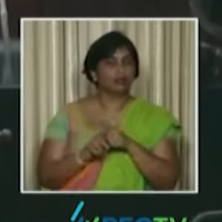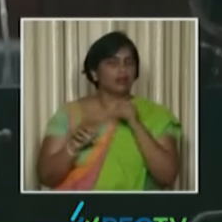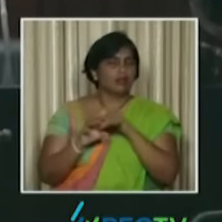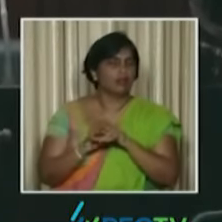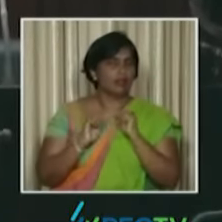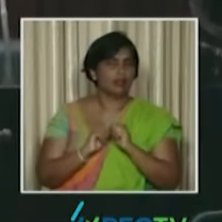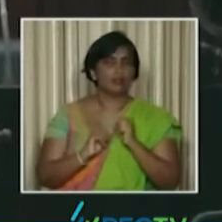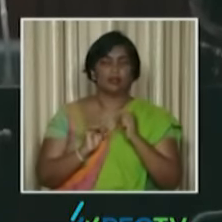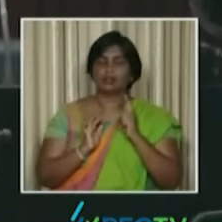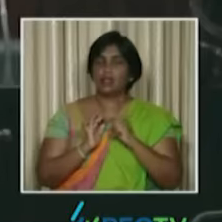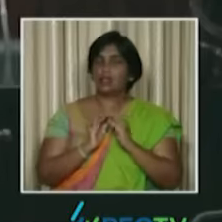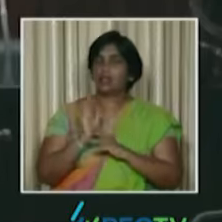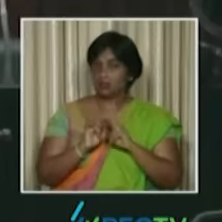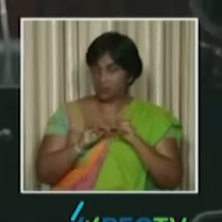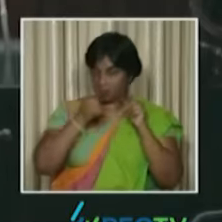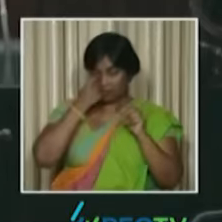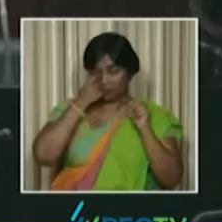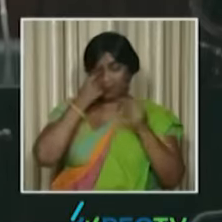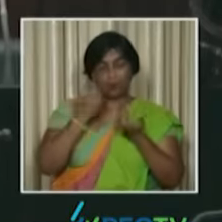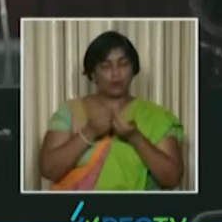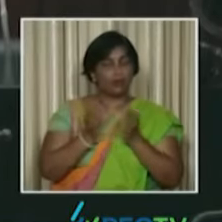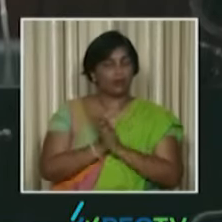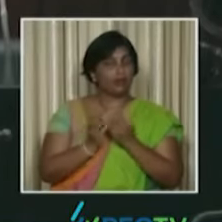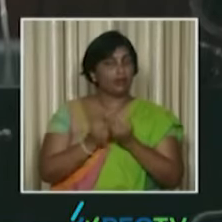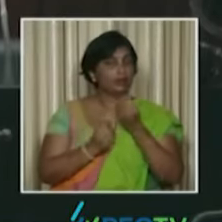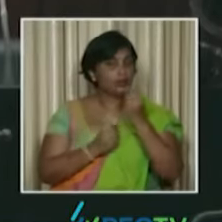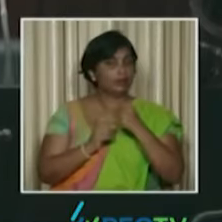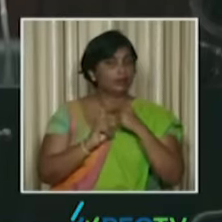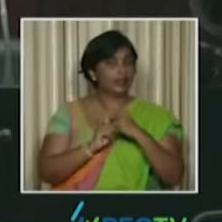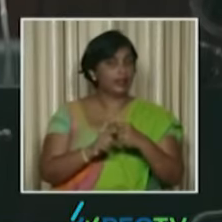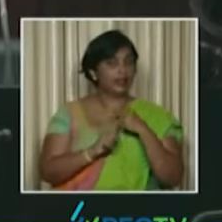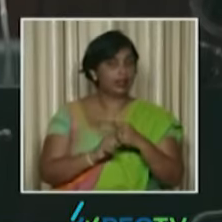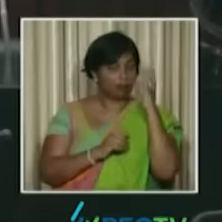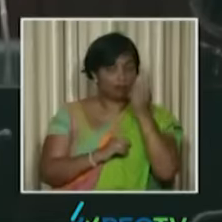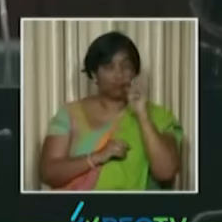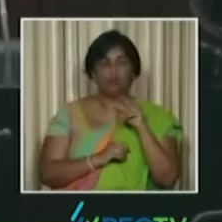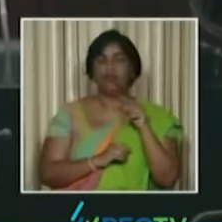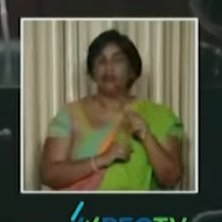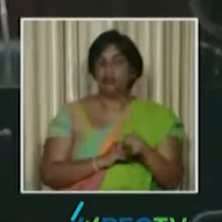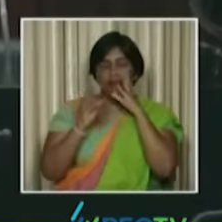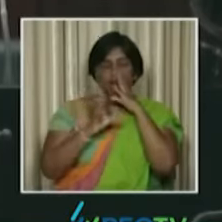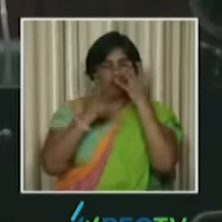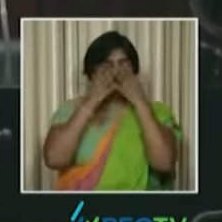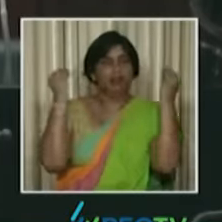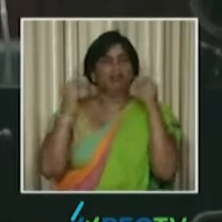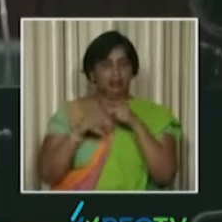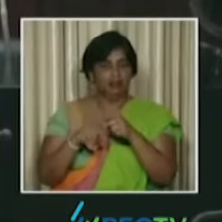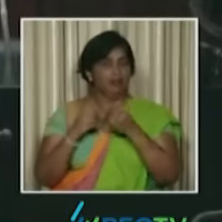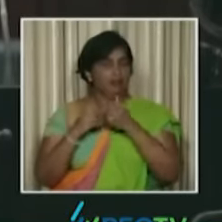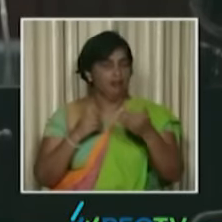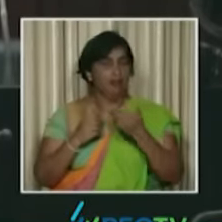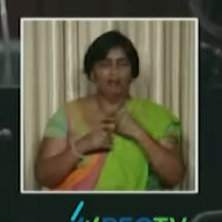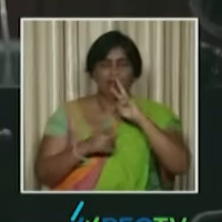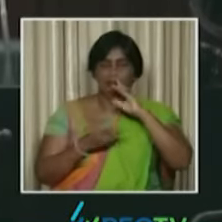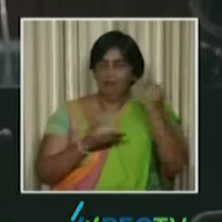කොහොමද ජාත්‍යන්තර මූල්‍ය අර මුදලට තමන් ලබා දීලා තියෙන ඉලක්ක සපුරා ගන්නවායි කියලා ඇස් බැඳුමක් කරන්න මෙච්චර කල් අපි